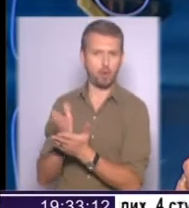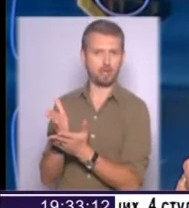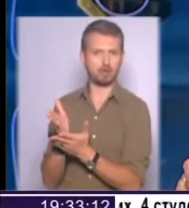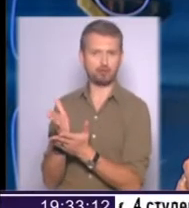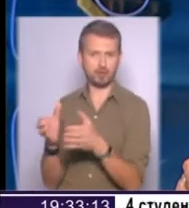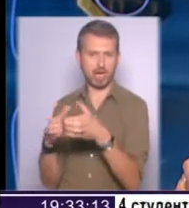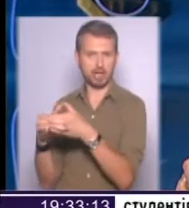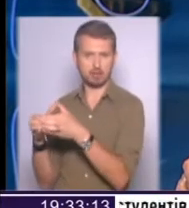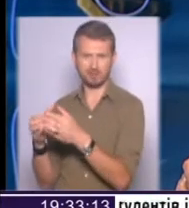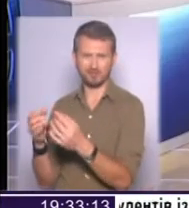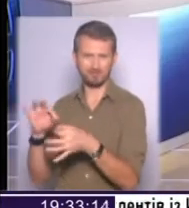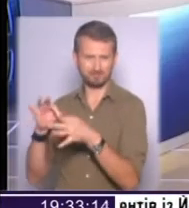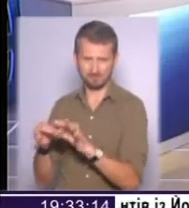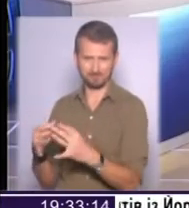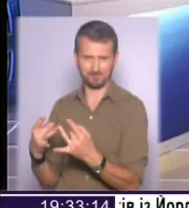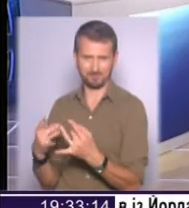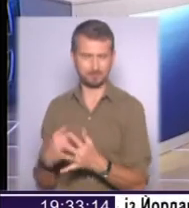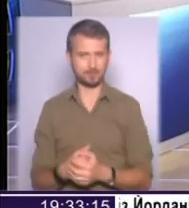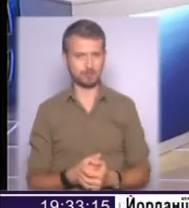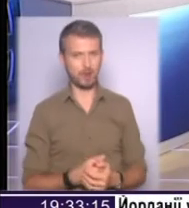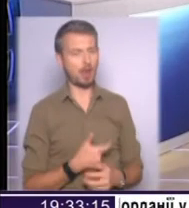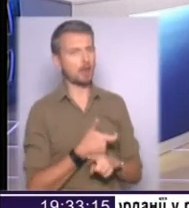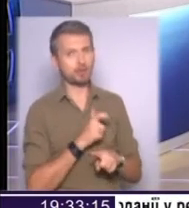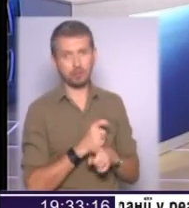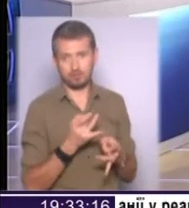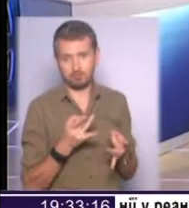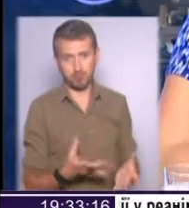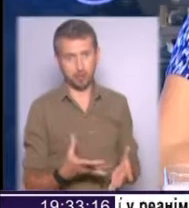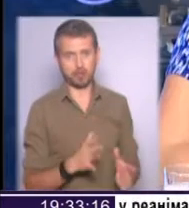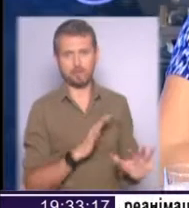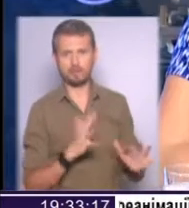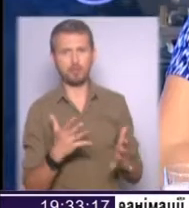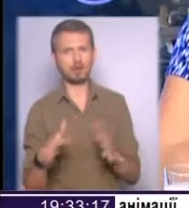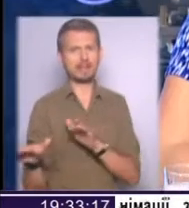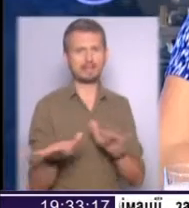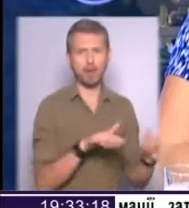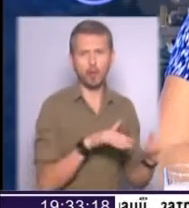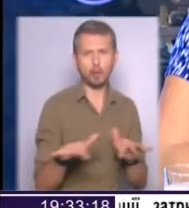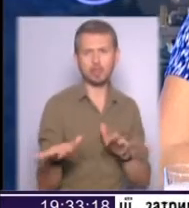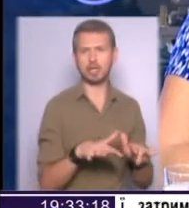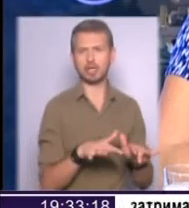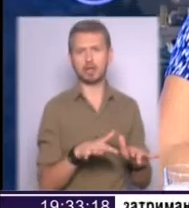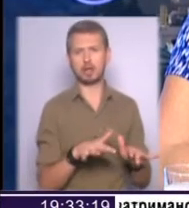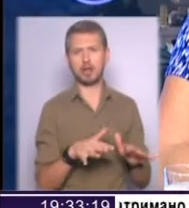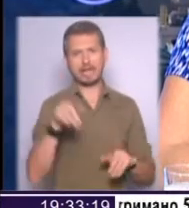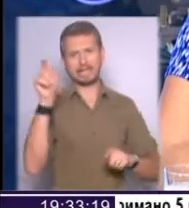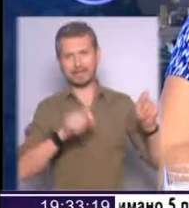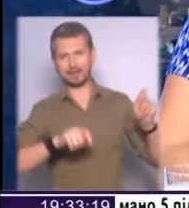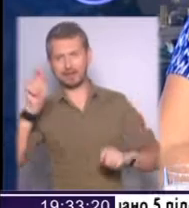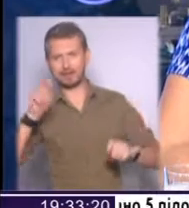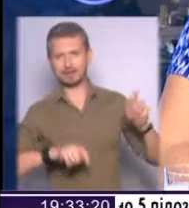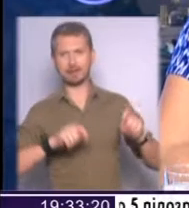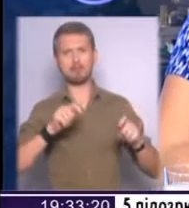розтлумачити? Ну, дуже просто. Відбувалися якісь заходи, відбувалися якісь з'їзди, відбувалися